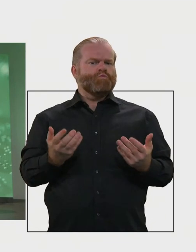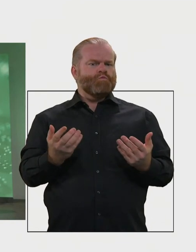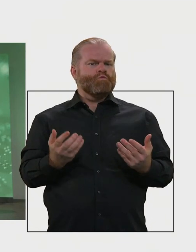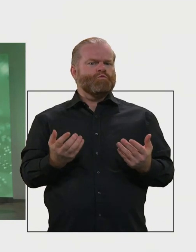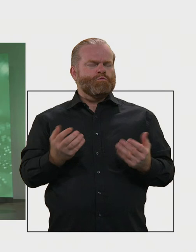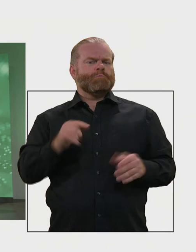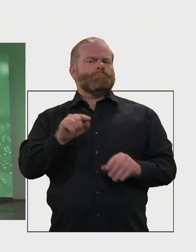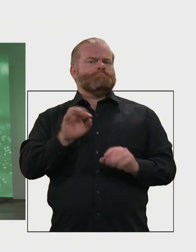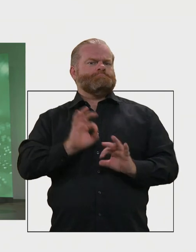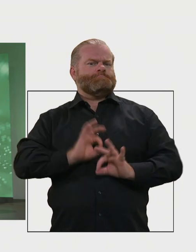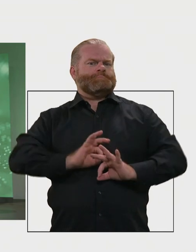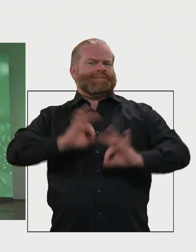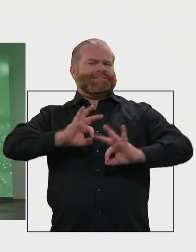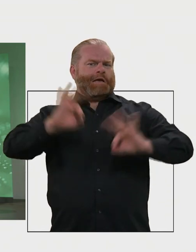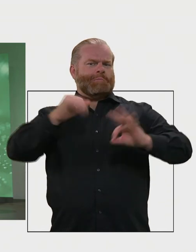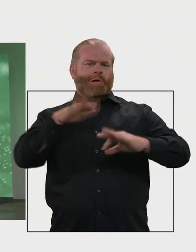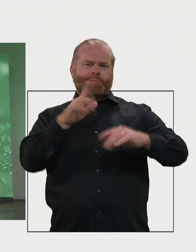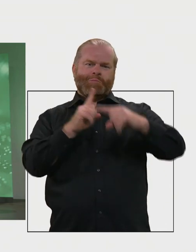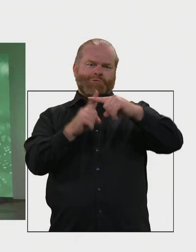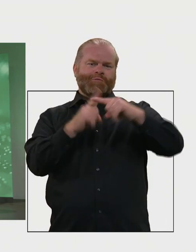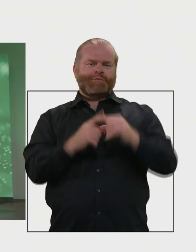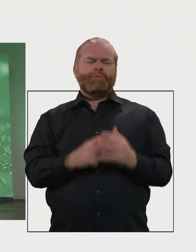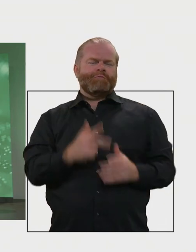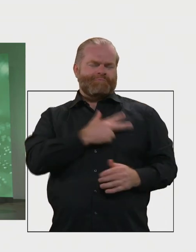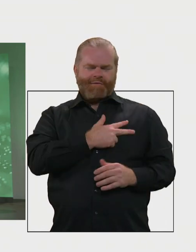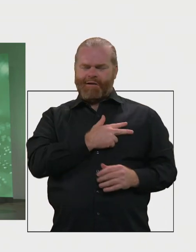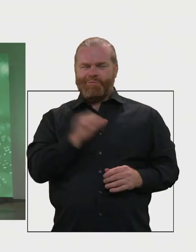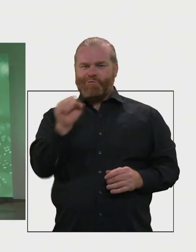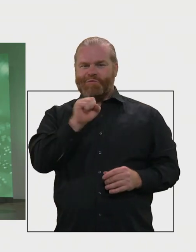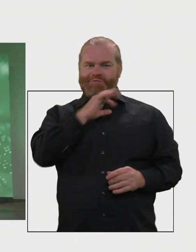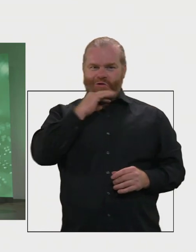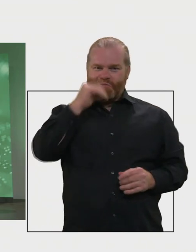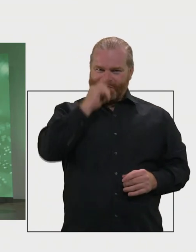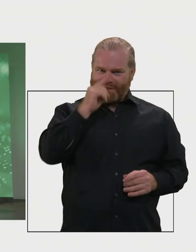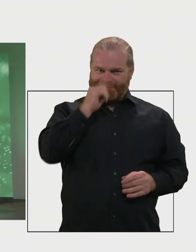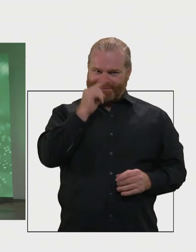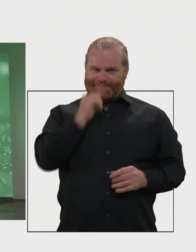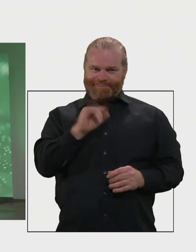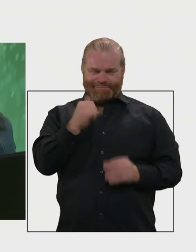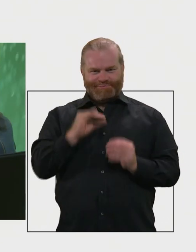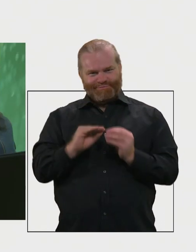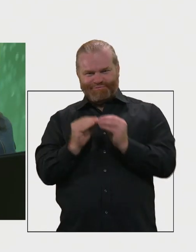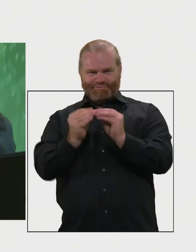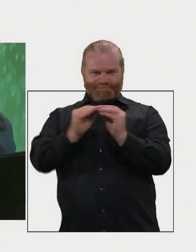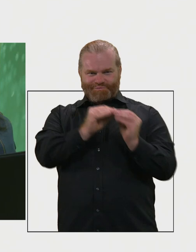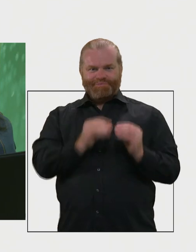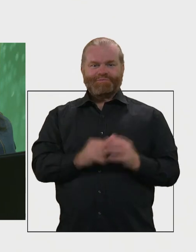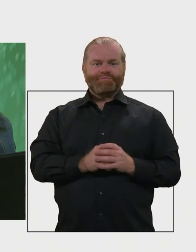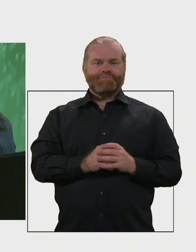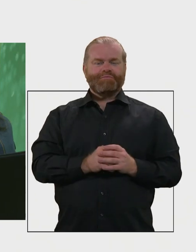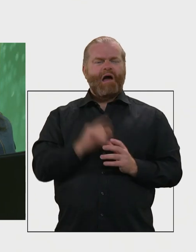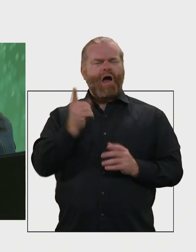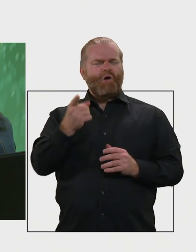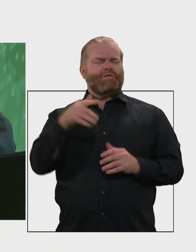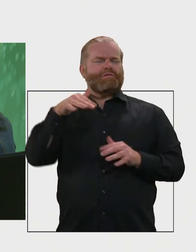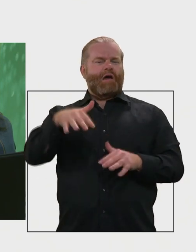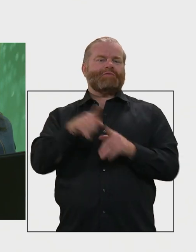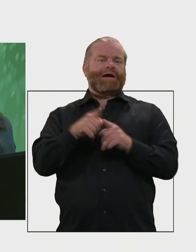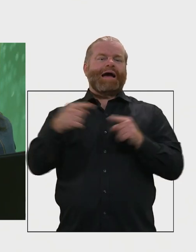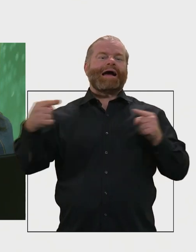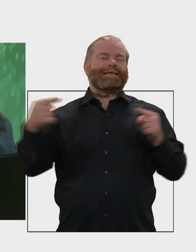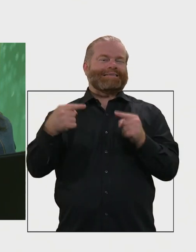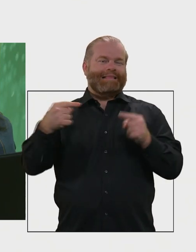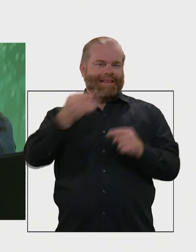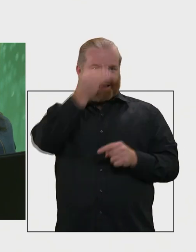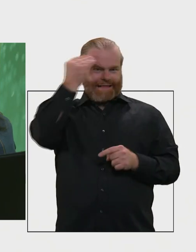gemacht. Und es war auch viel gegenseitiges Lernen dabei. Also wir haben viel Spaß daran gehabt, auch etwas über